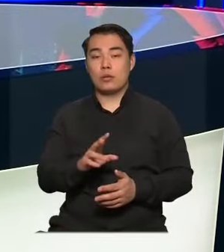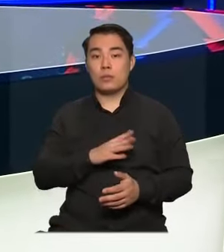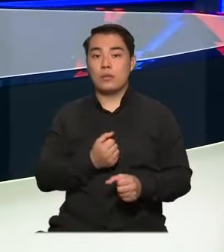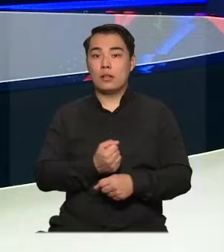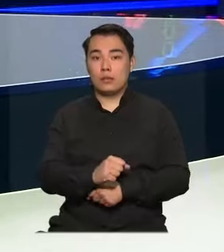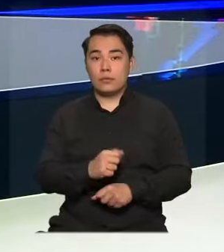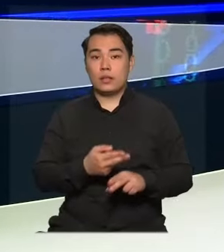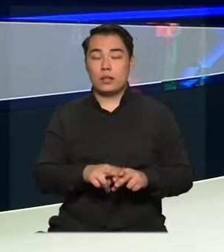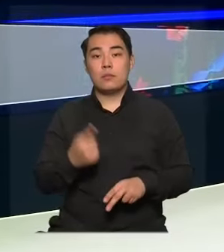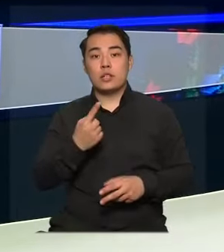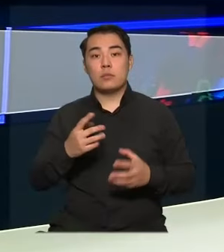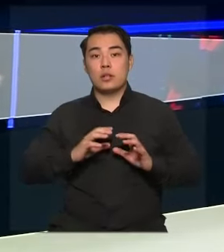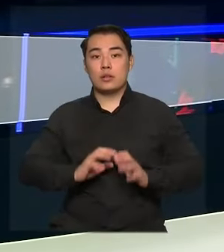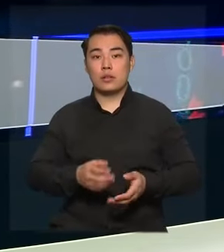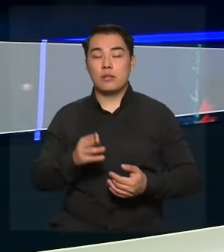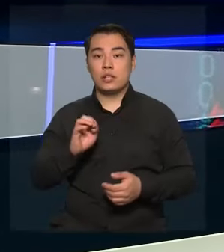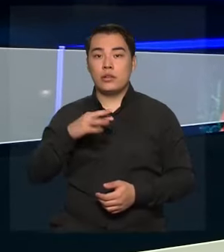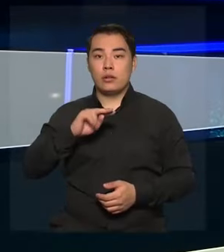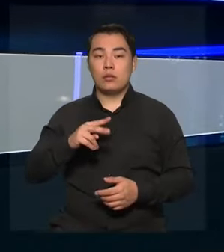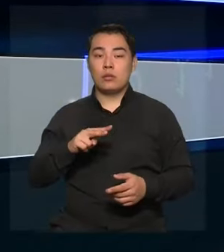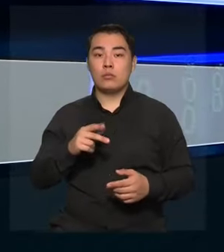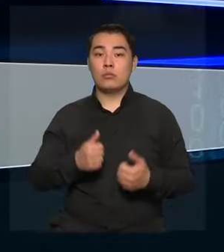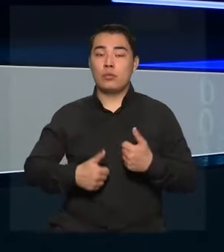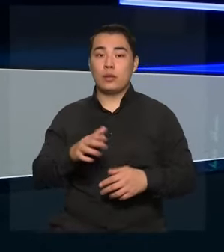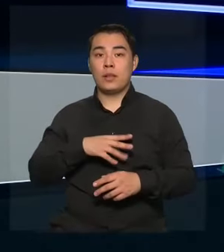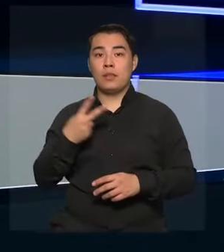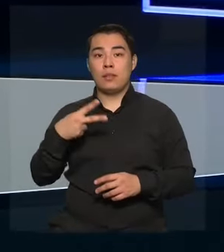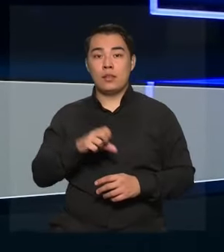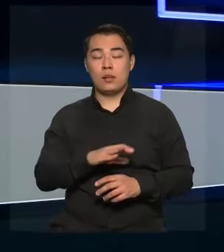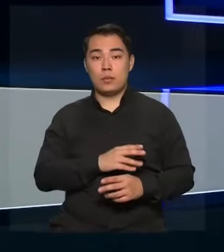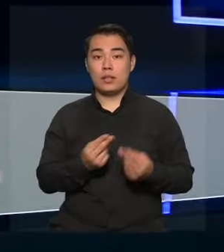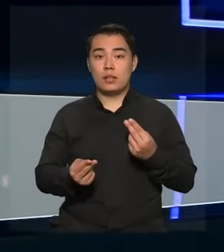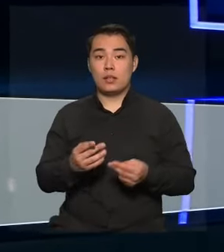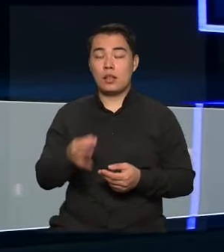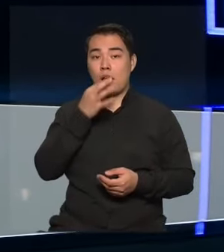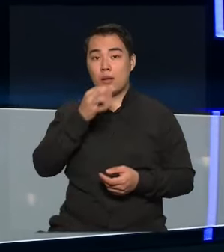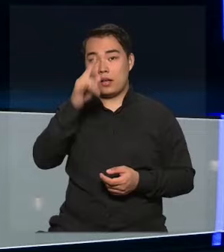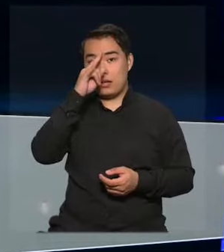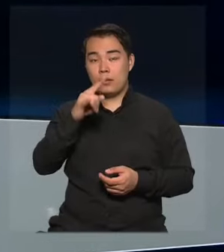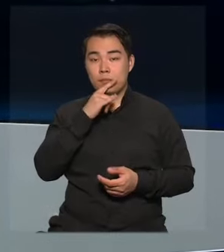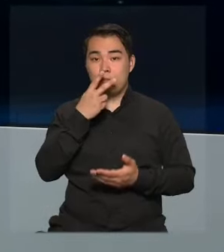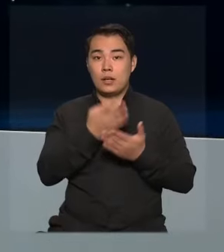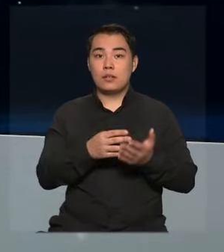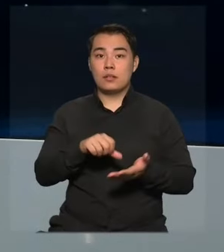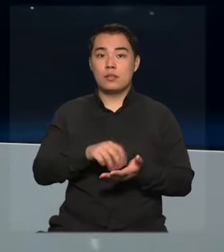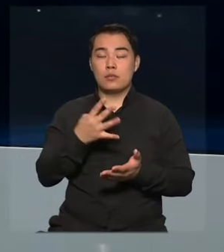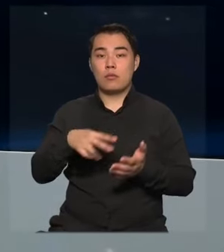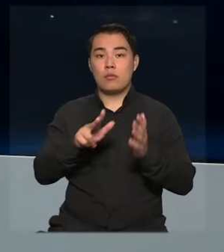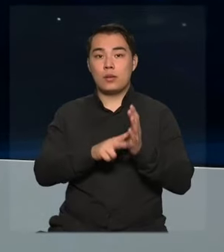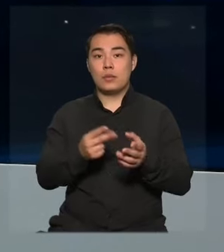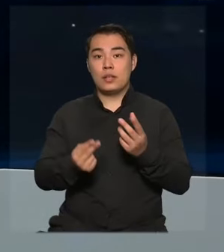175 000 долларов. Первый международный фиджитал-турнир проходил 2 недели. Напомню, Казахстан представили 48 игроков